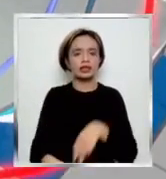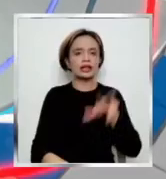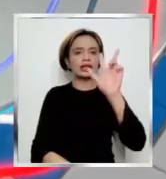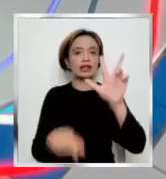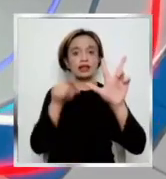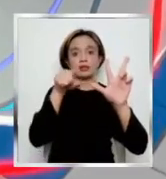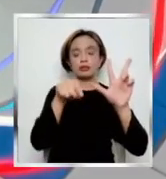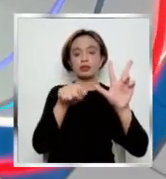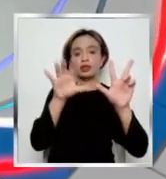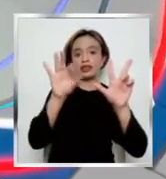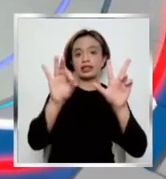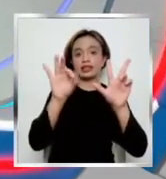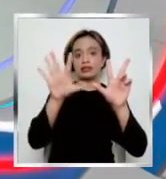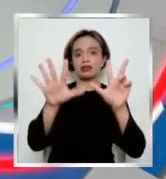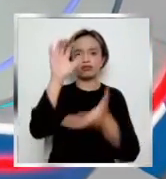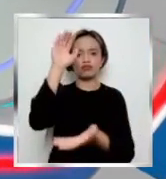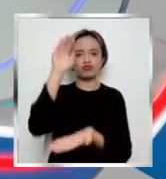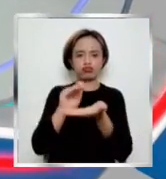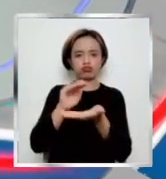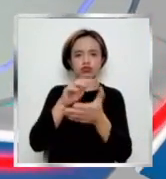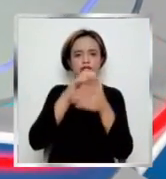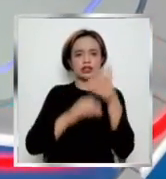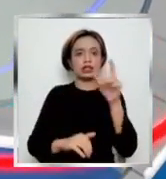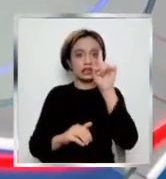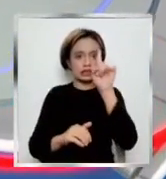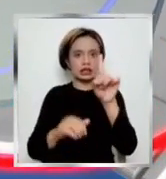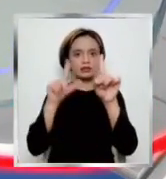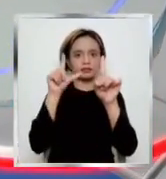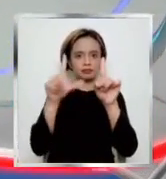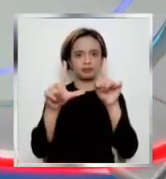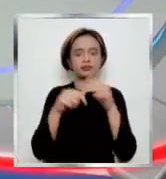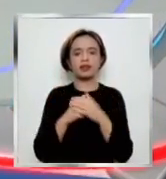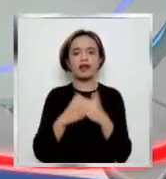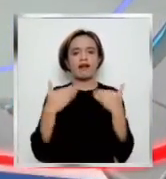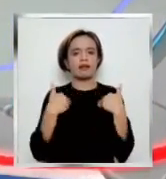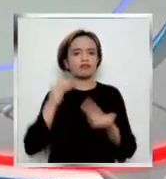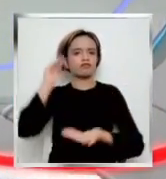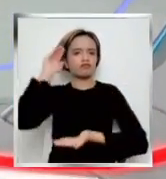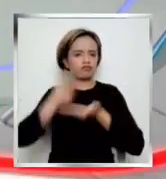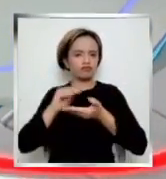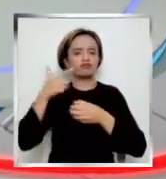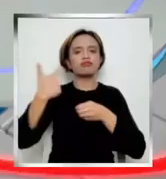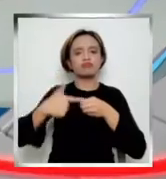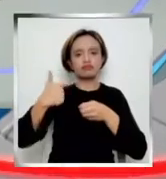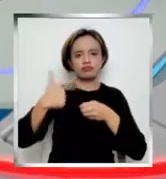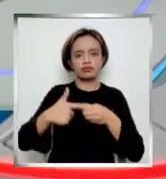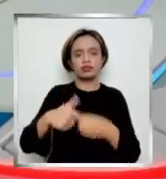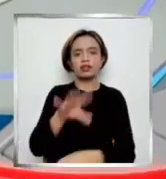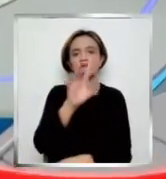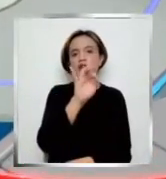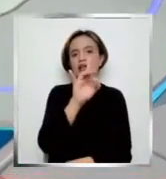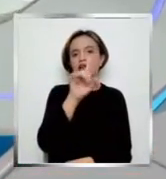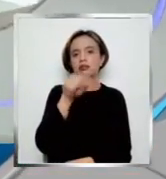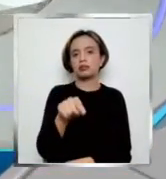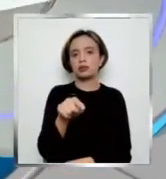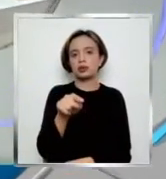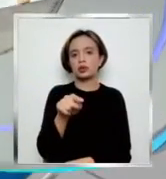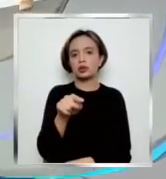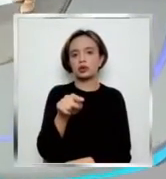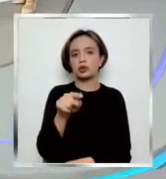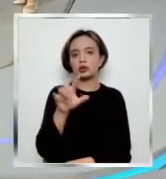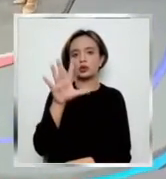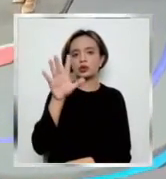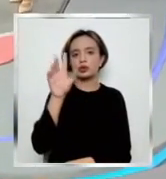3 piso at 75 sentimo ang kaltas sa kada litro niyan. May rollback din sa gasolina, 85 sentimo kada litro ang bawas